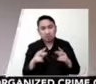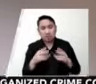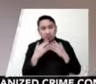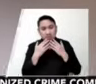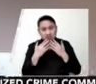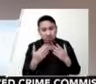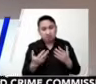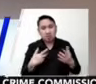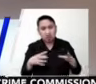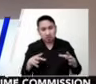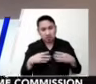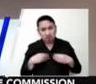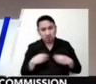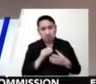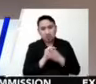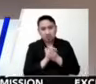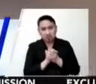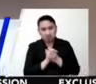yung